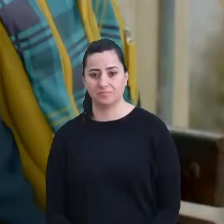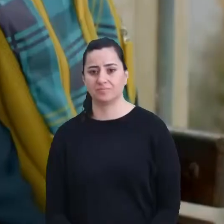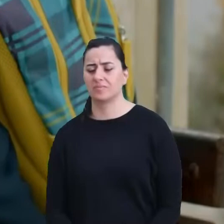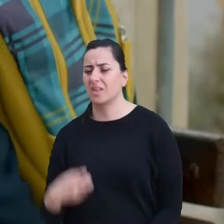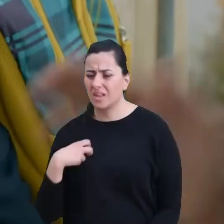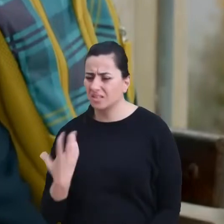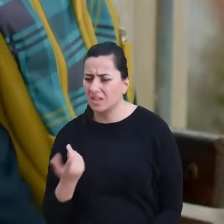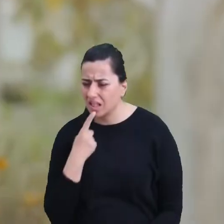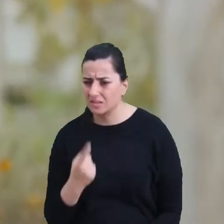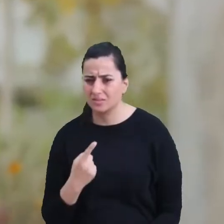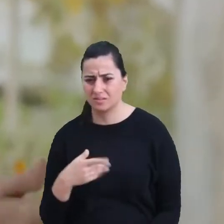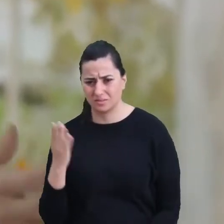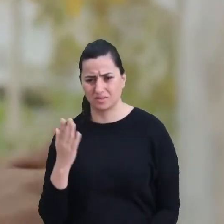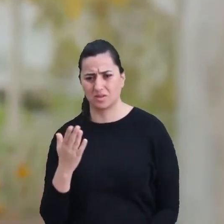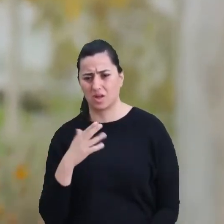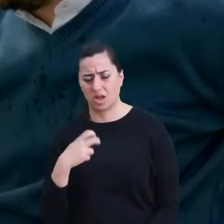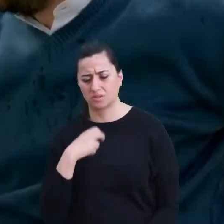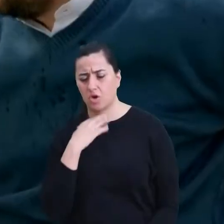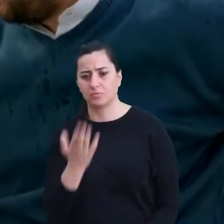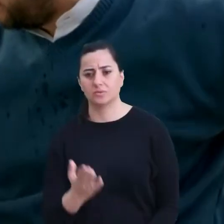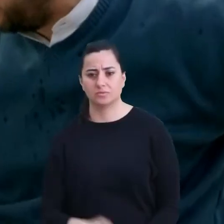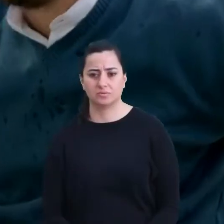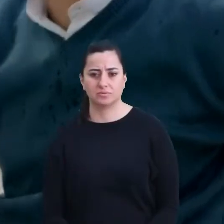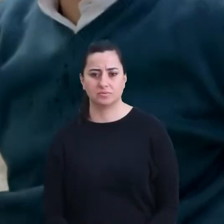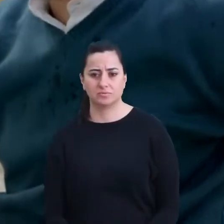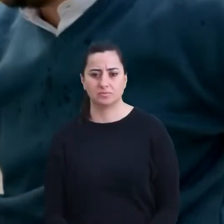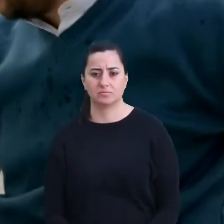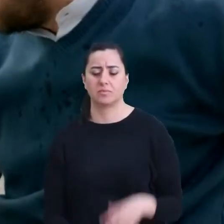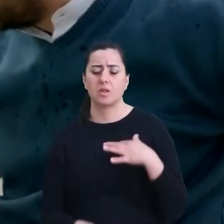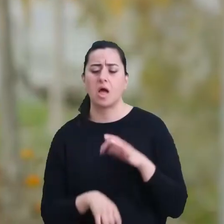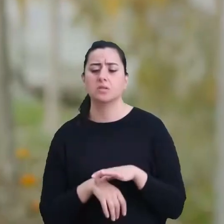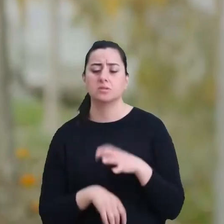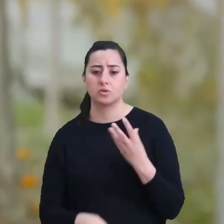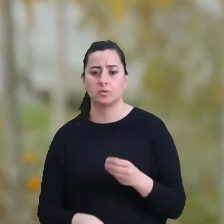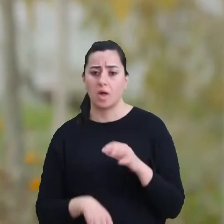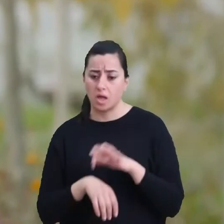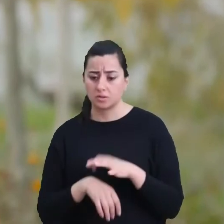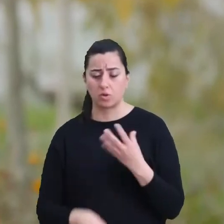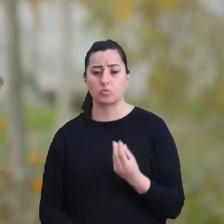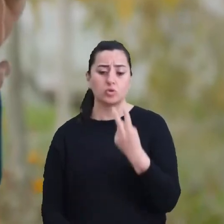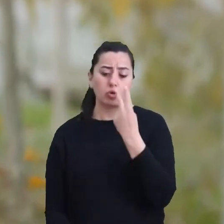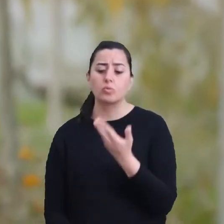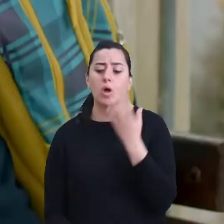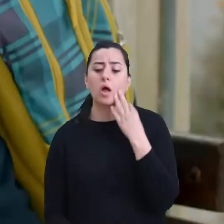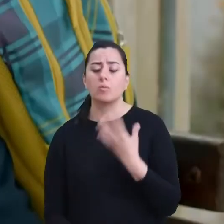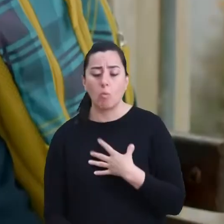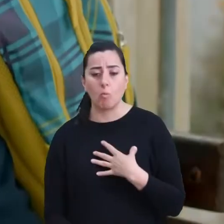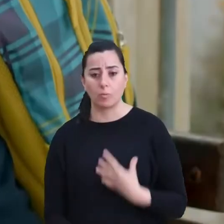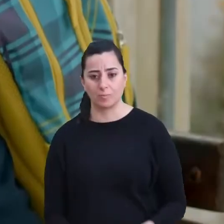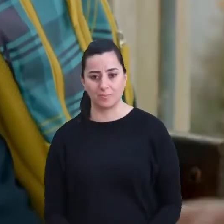Niye aşkı lan? Niye aşkı oğlum? Hastayım ben. Hastayım oğlum görmüyor musun?